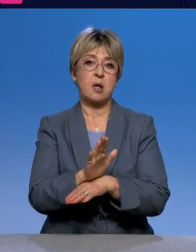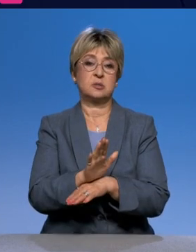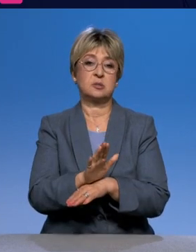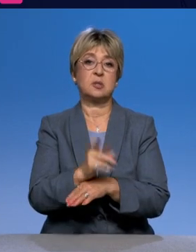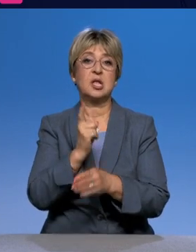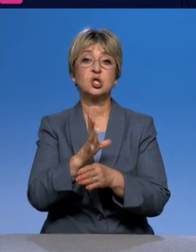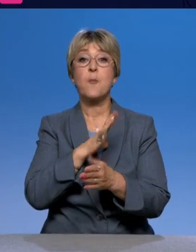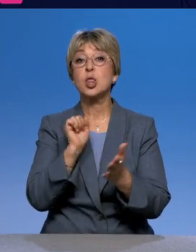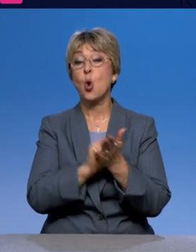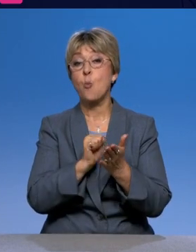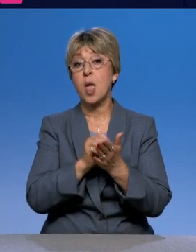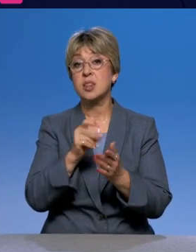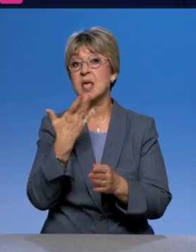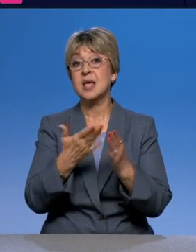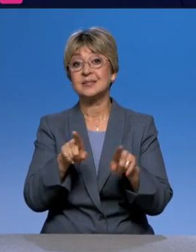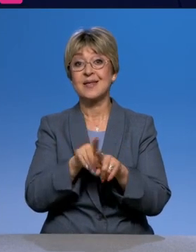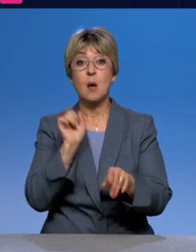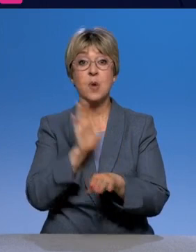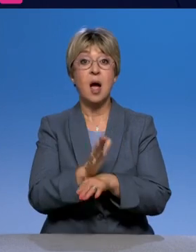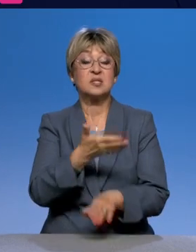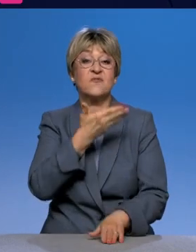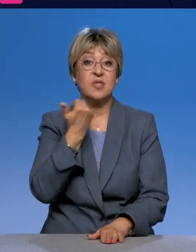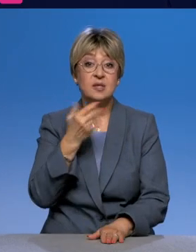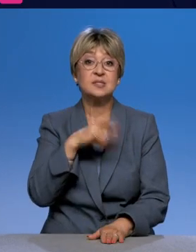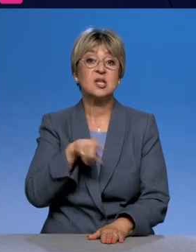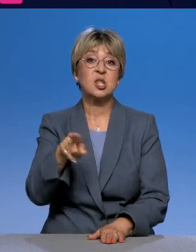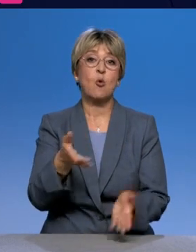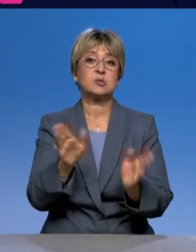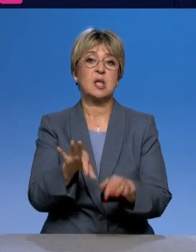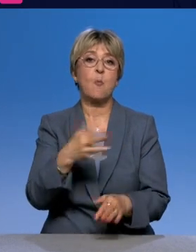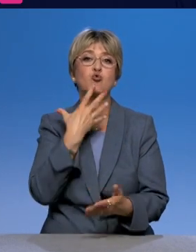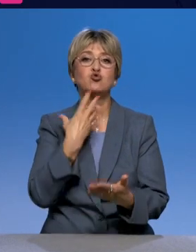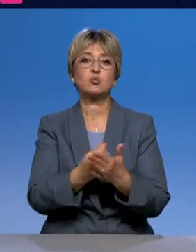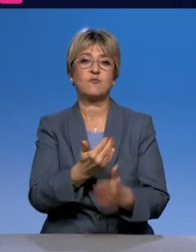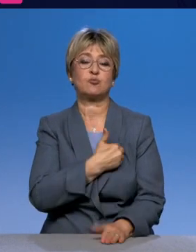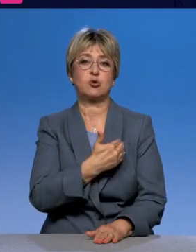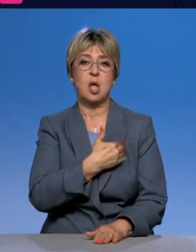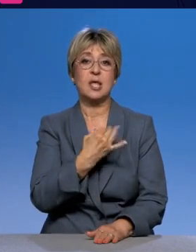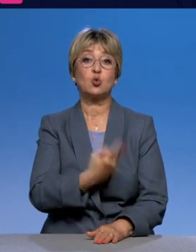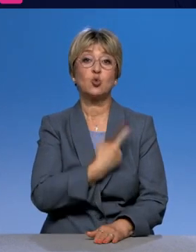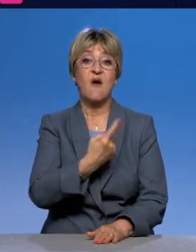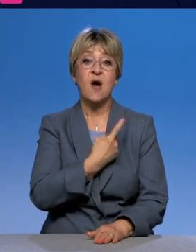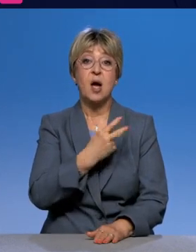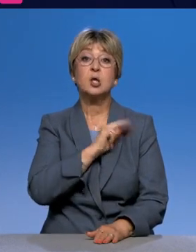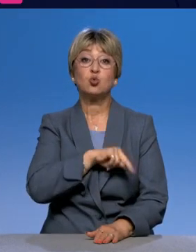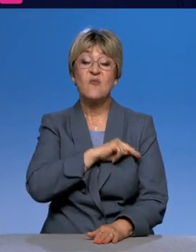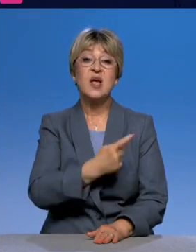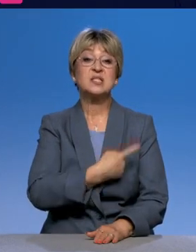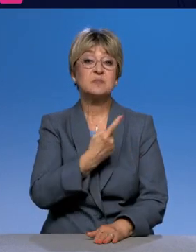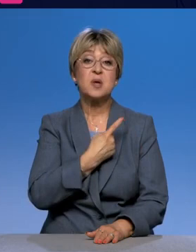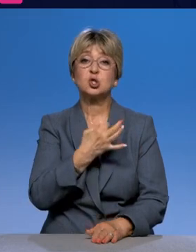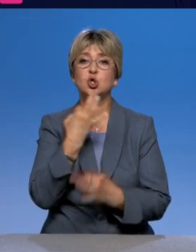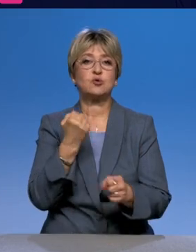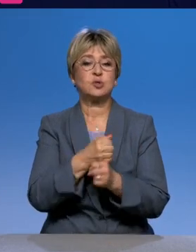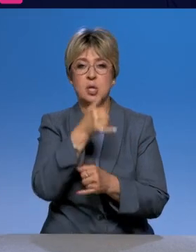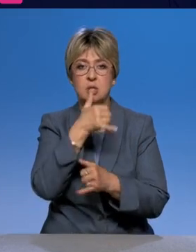документы. Если этих приказов не было, значит, она оставалась по собственному желанию. И трудовая инспекция мало что может сделать.